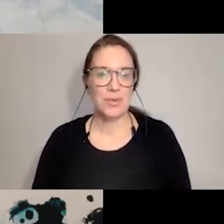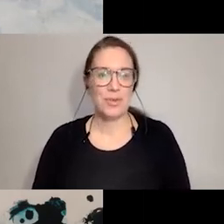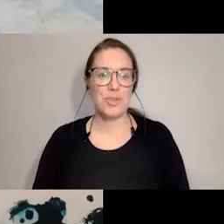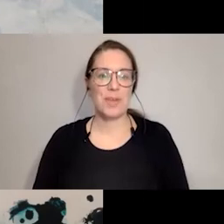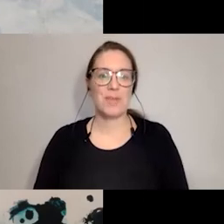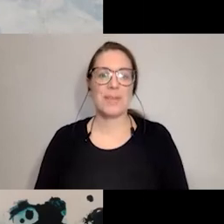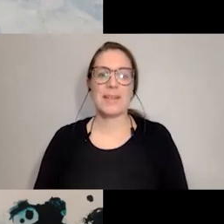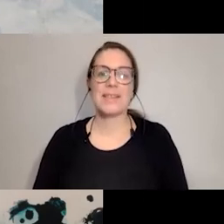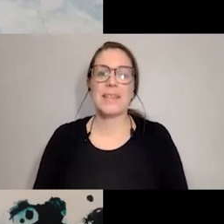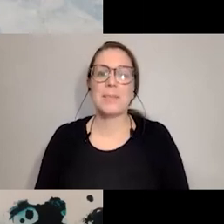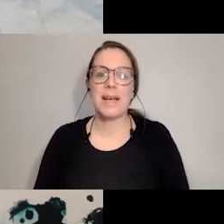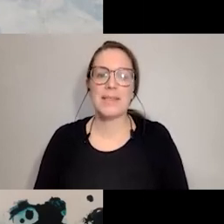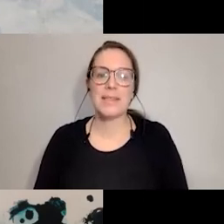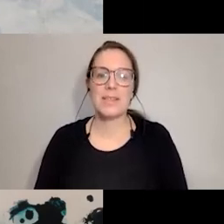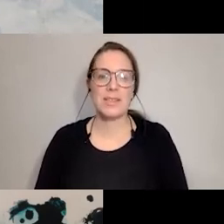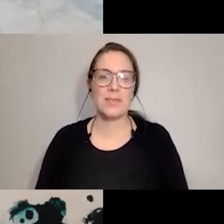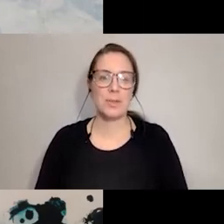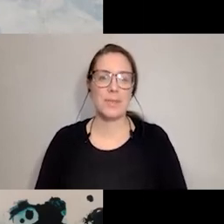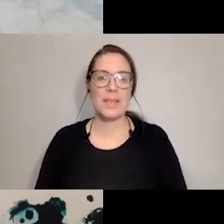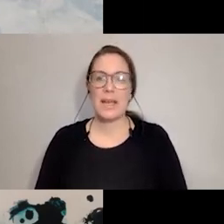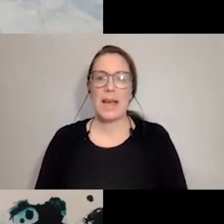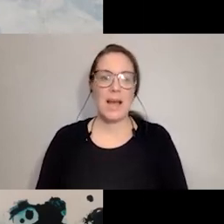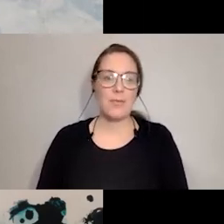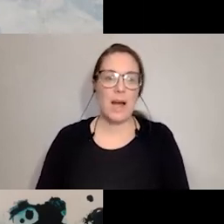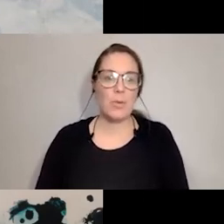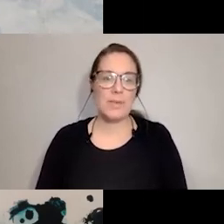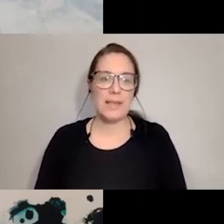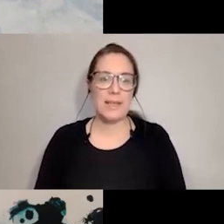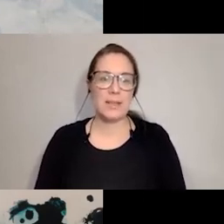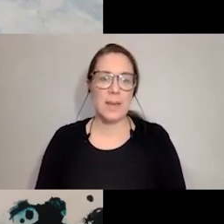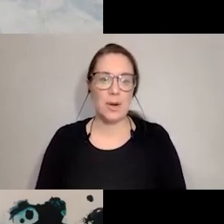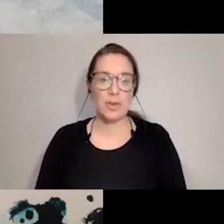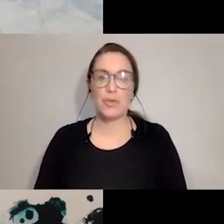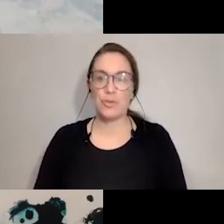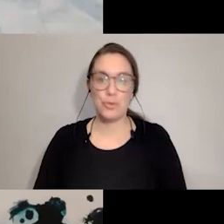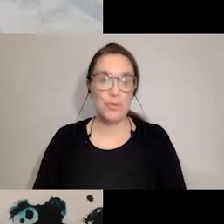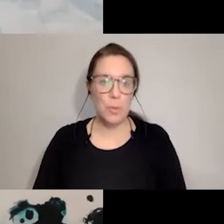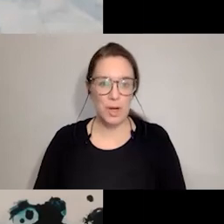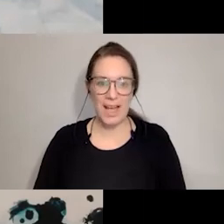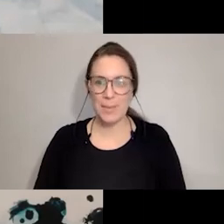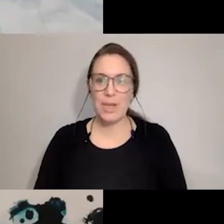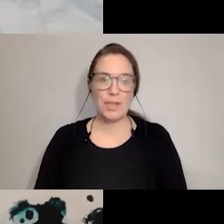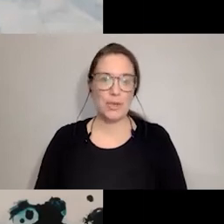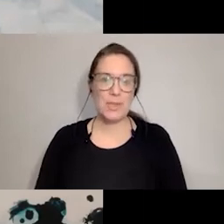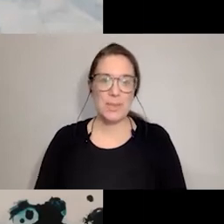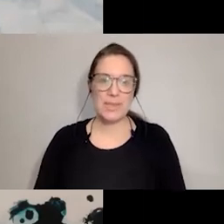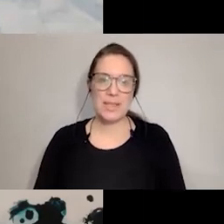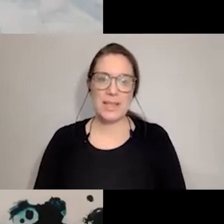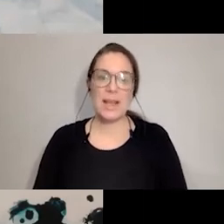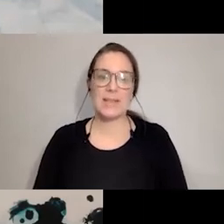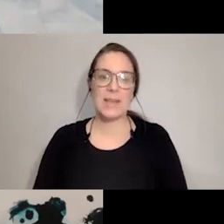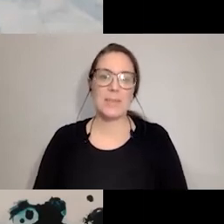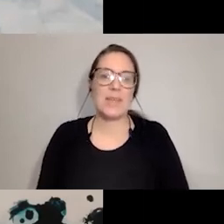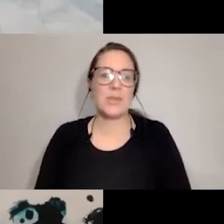aujourd'hui j'aimerais vous présenter certaines pratiques développées à la fois au sein d'abord du nouveau programme de deuxième